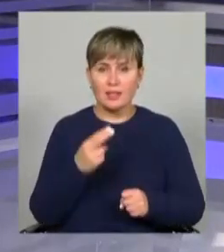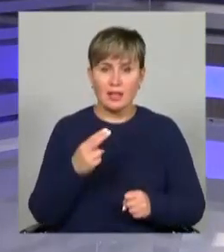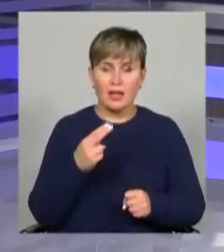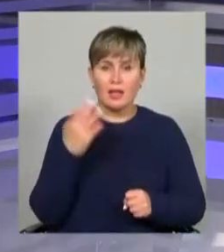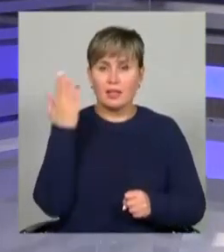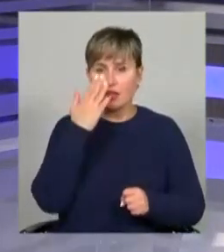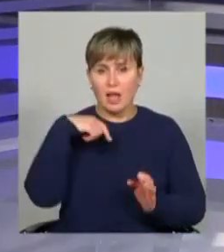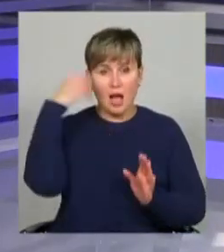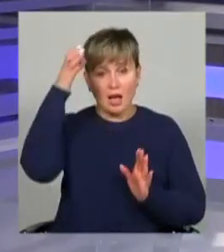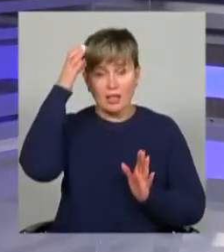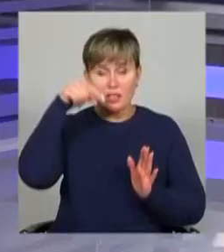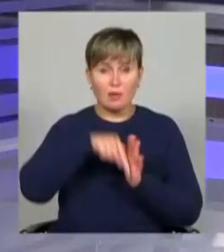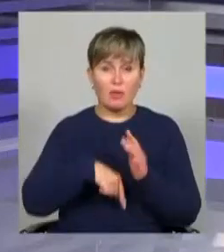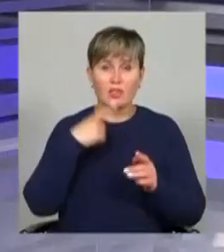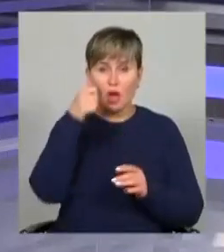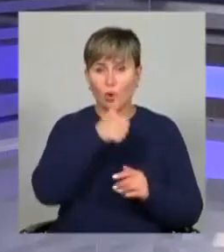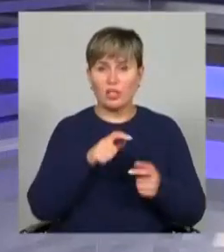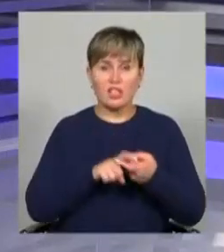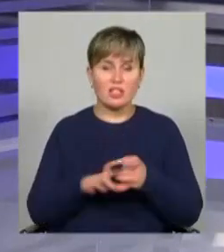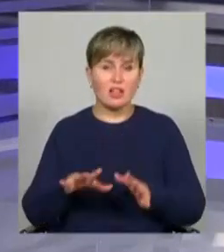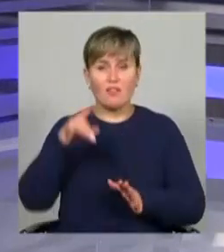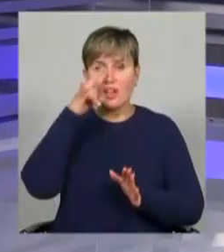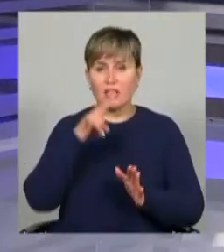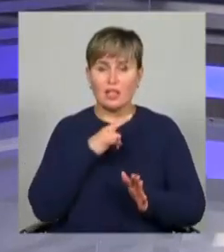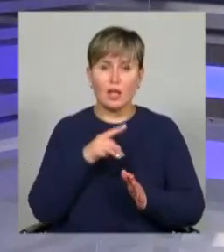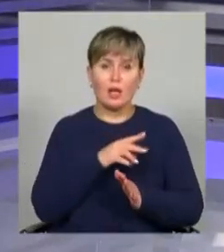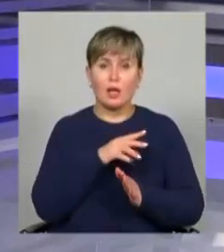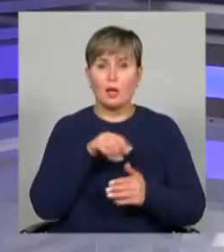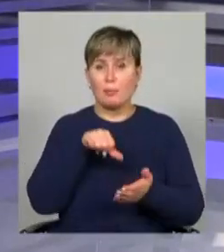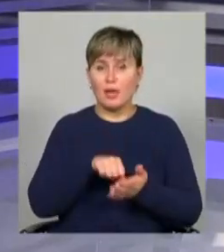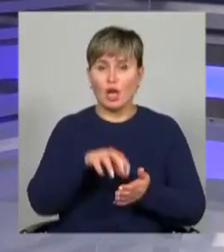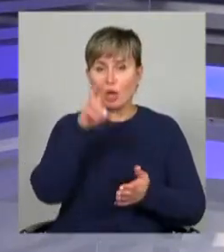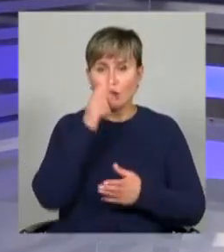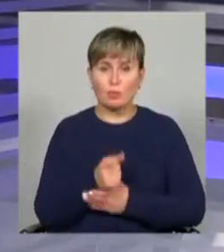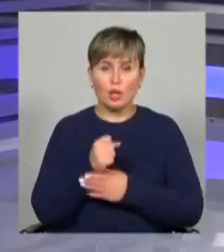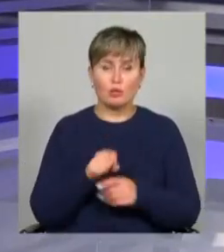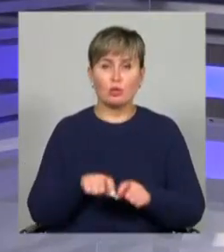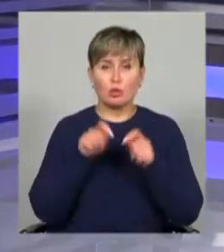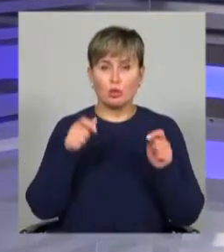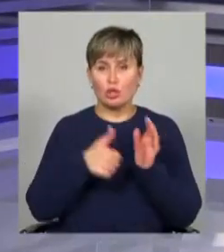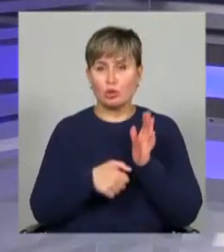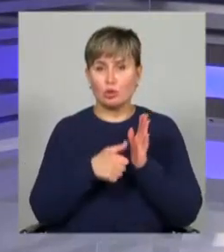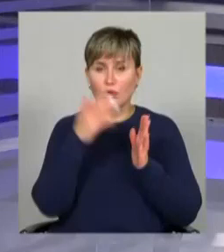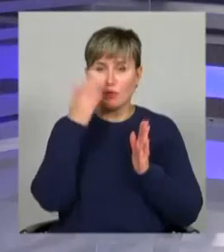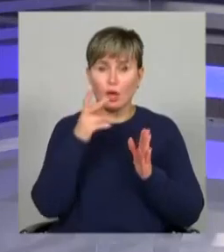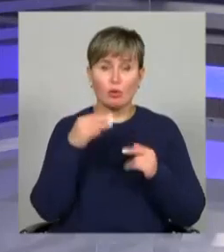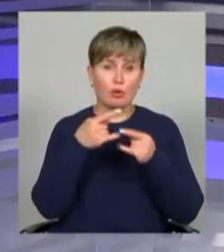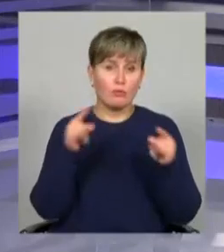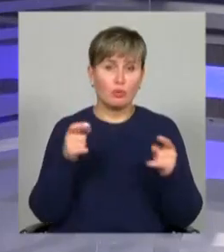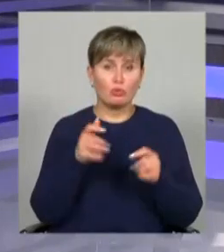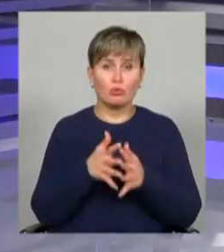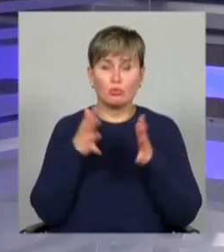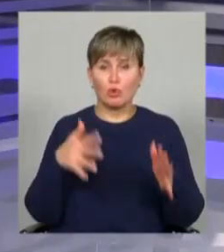киноакадемии. Там считают, что за годы независимости в Казахстане при господдержке создано 600 фильмов. Однако на экраны вышло чуть